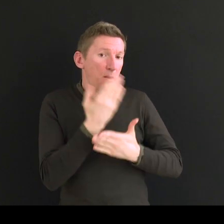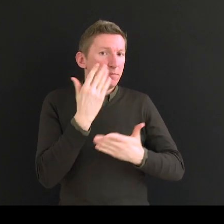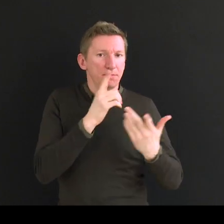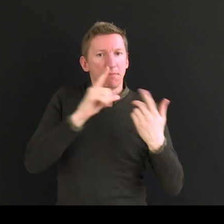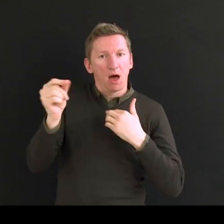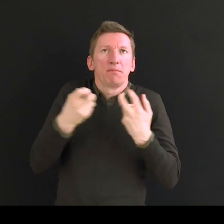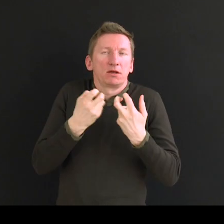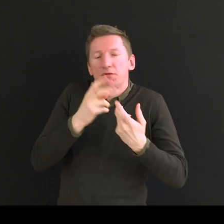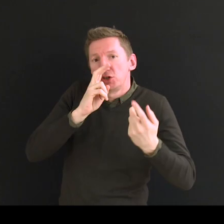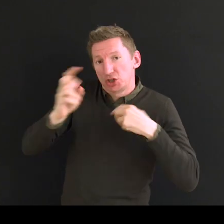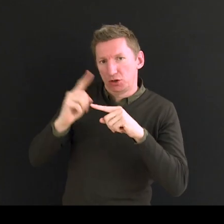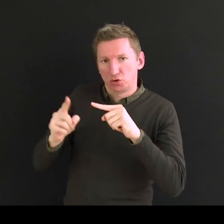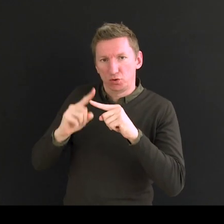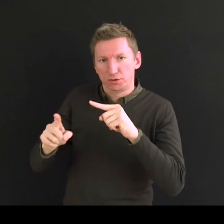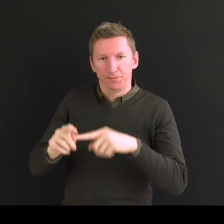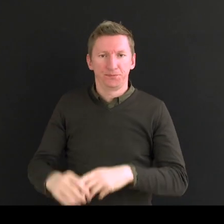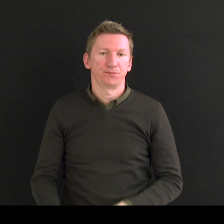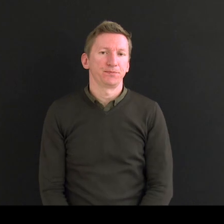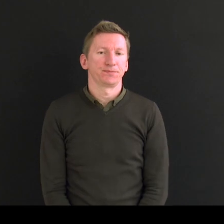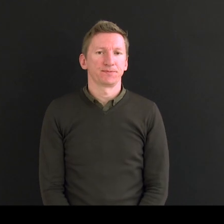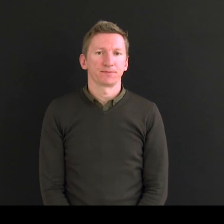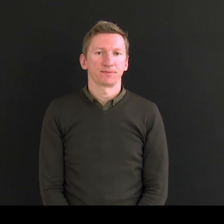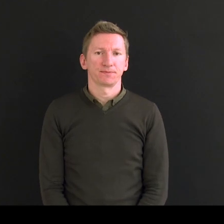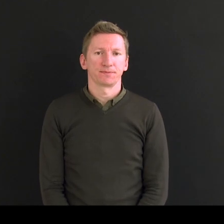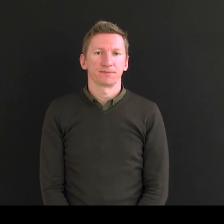par exemple pour aller chercher quelque chose.